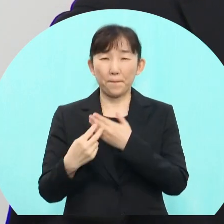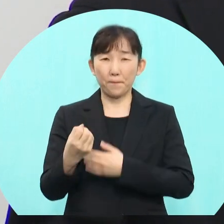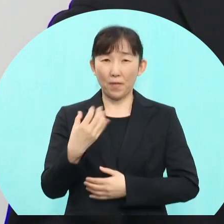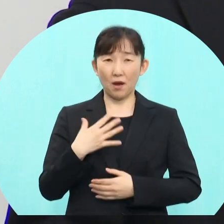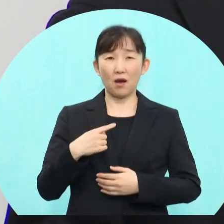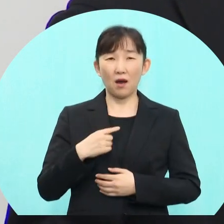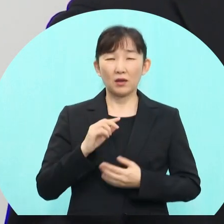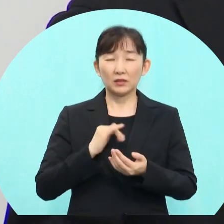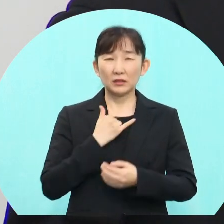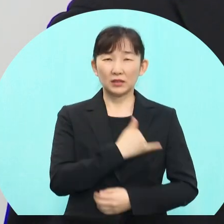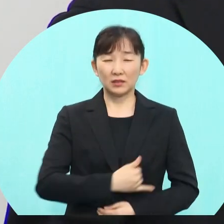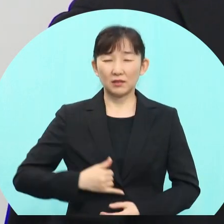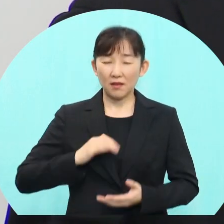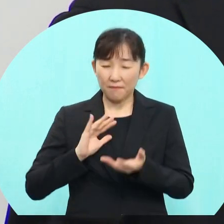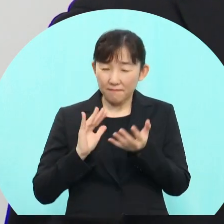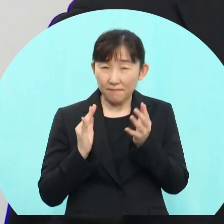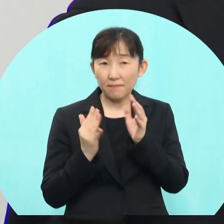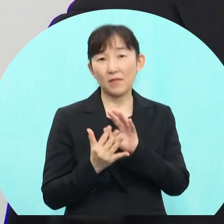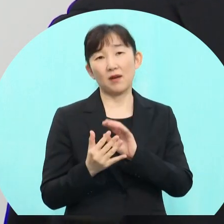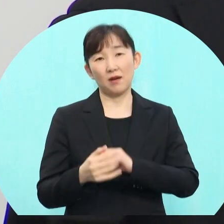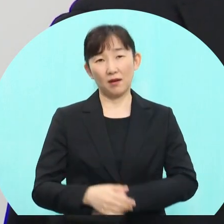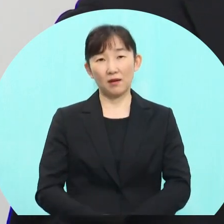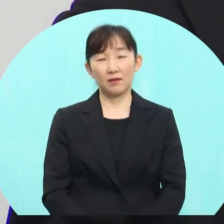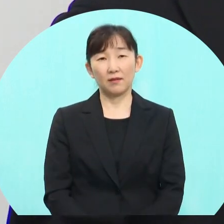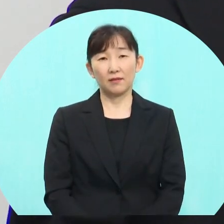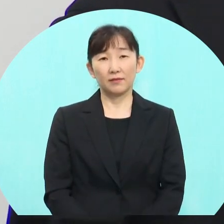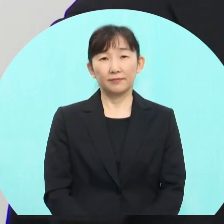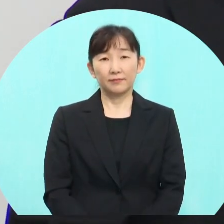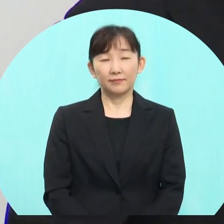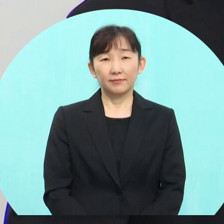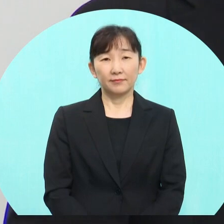され、人生が一変しました。